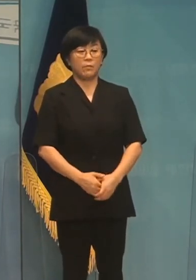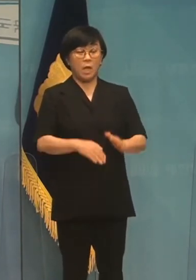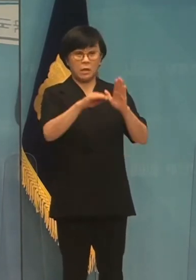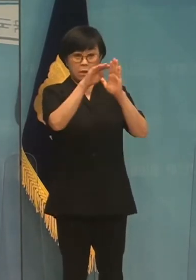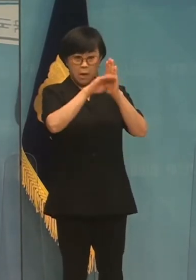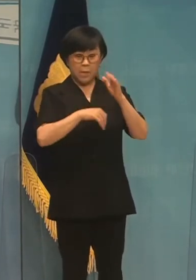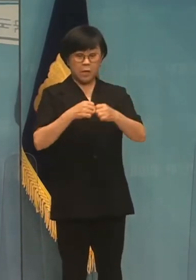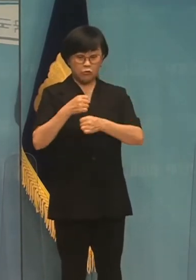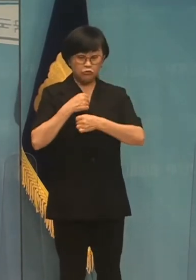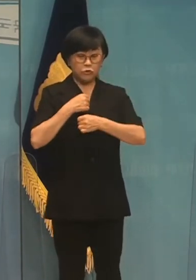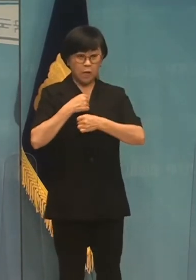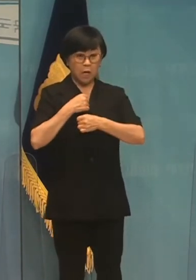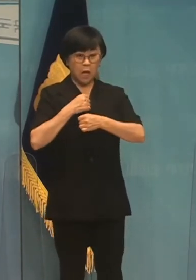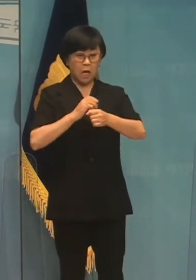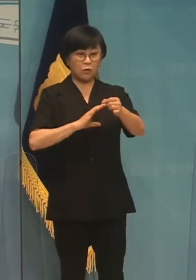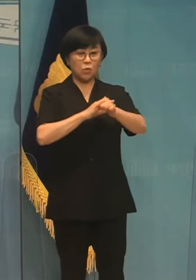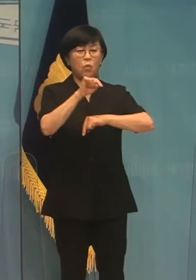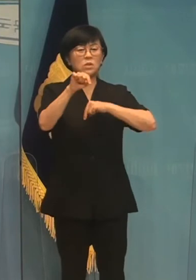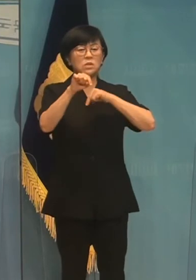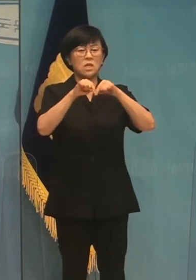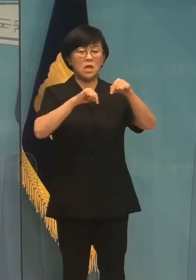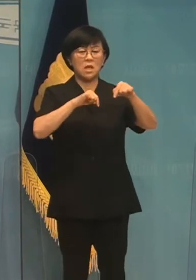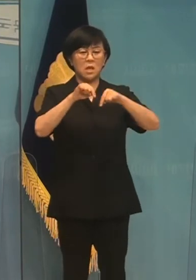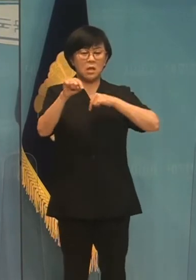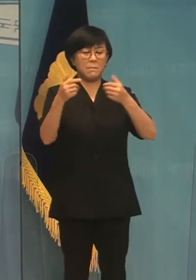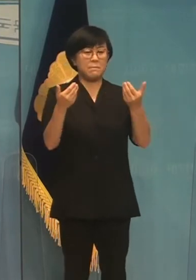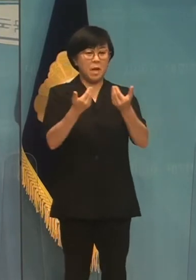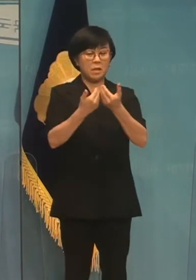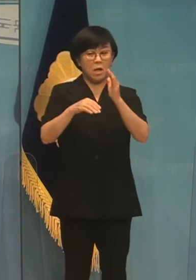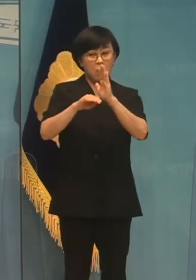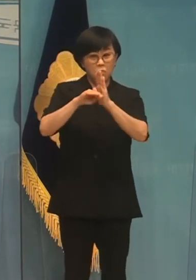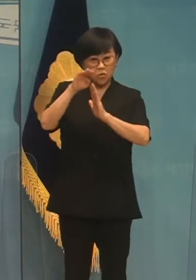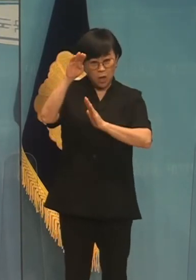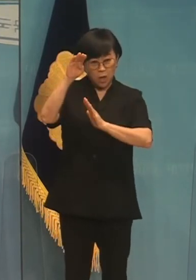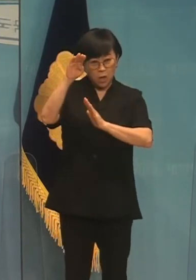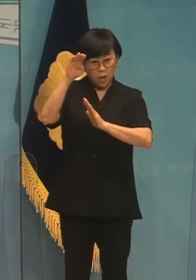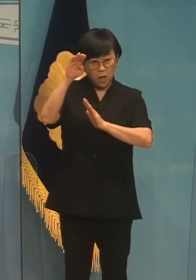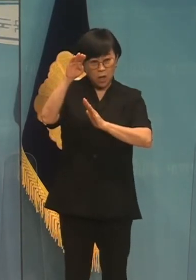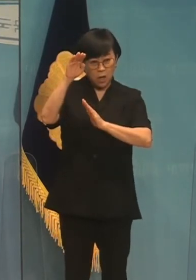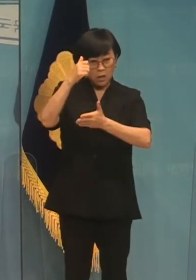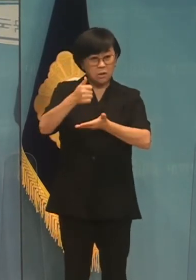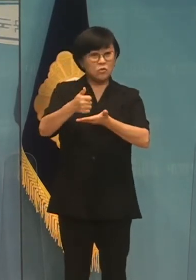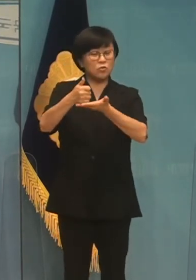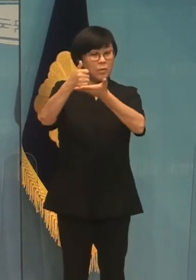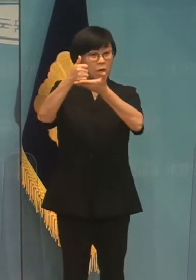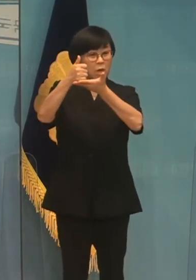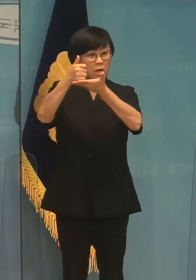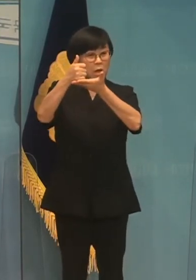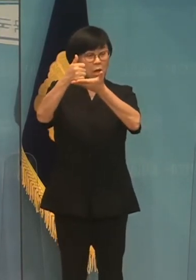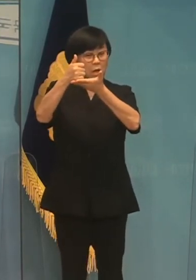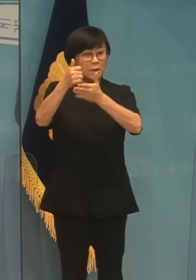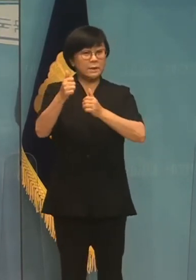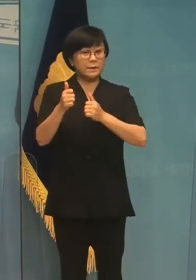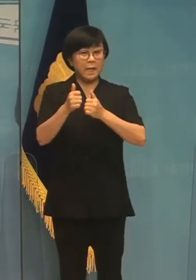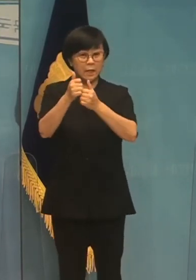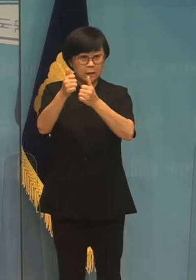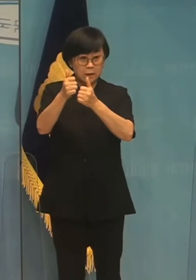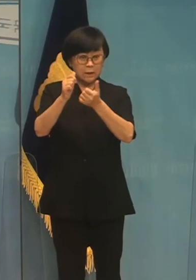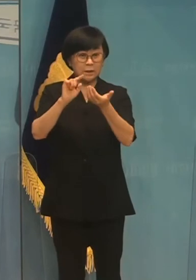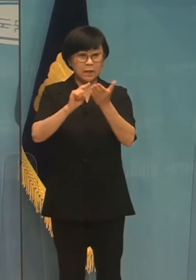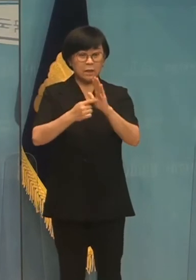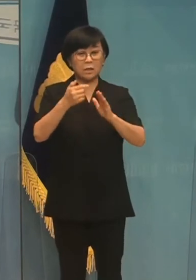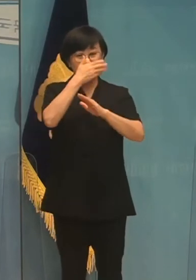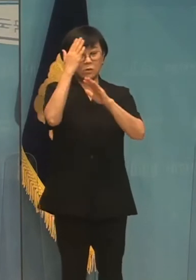남한의 군사 독재에 대한 반대가 곧바로 북한에 대한 숭배와 추종으로